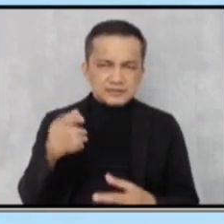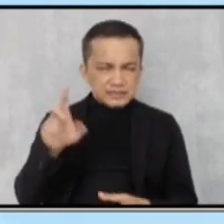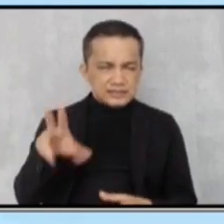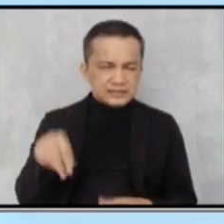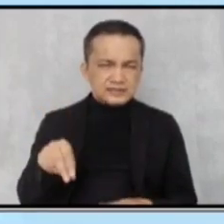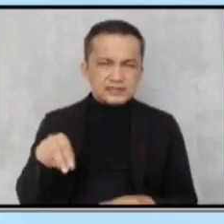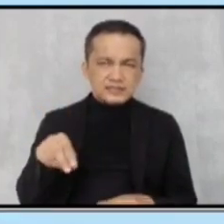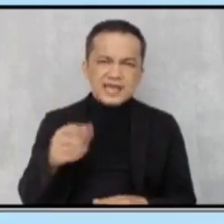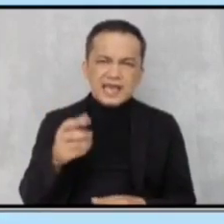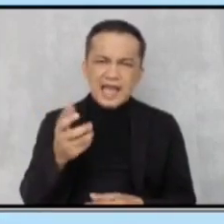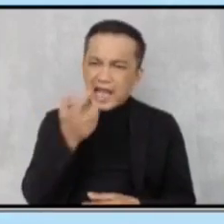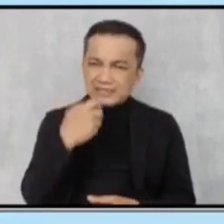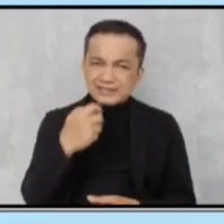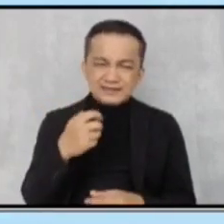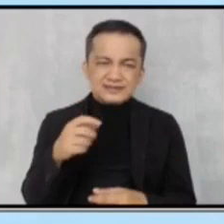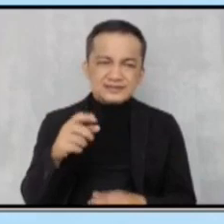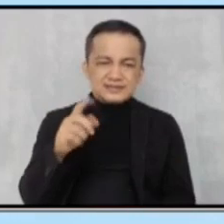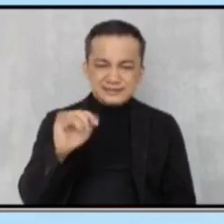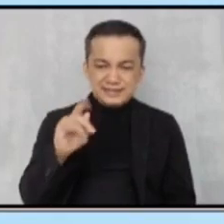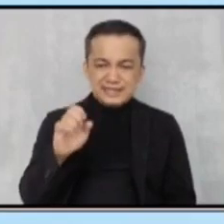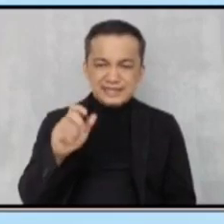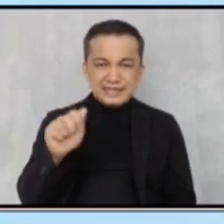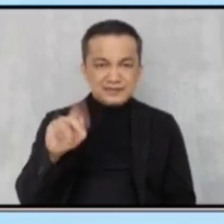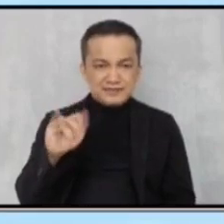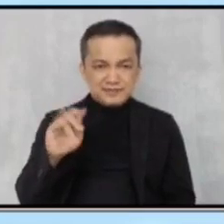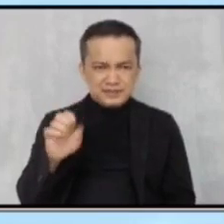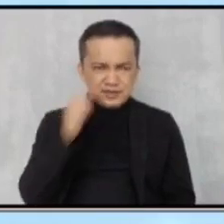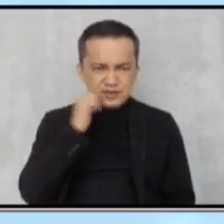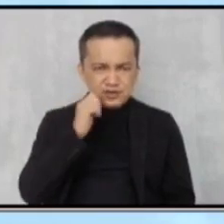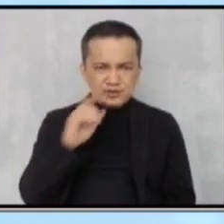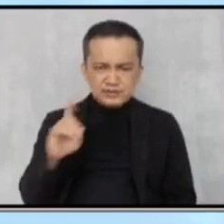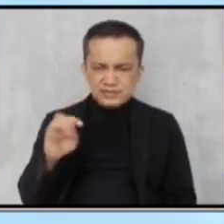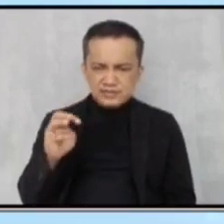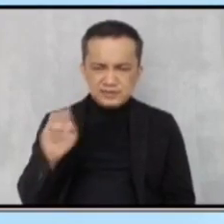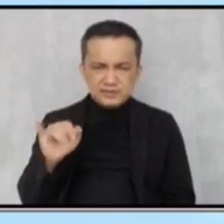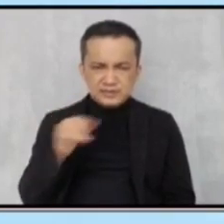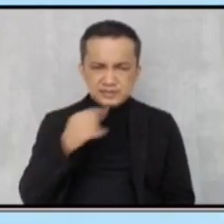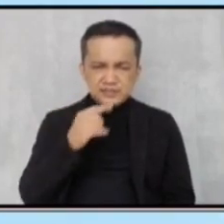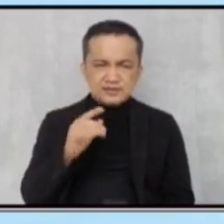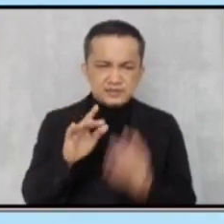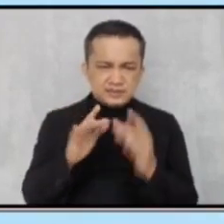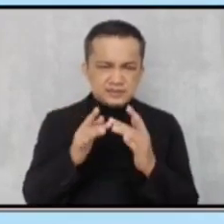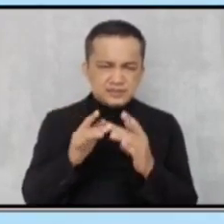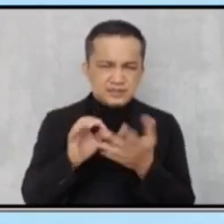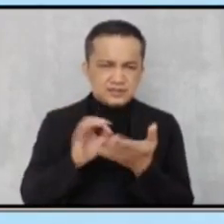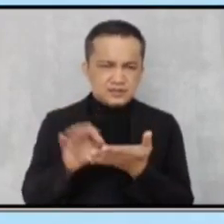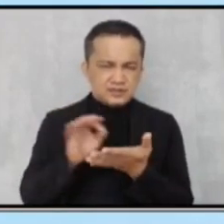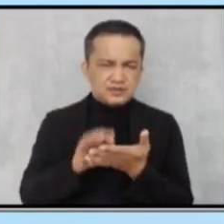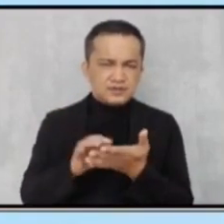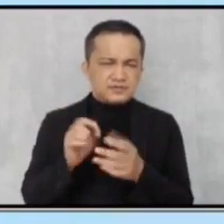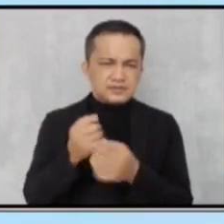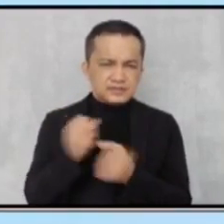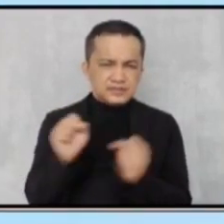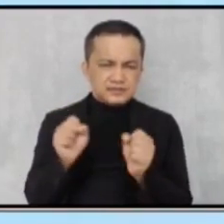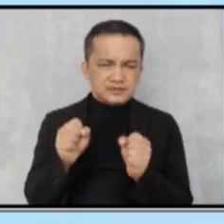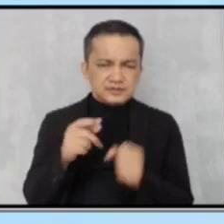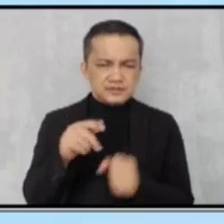ang madalas sinasabi ni Demi na ang kanyang social media accounts ay isang safe space para